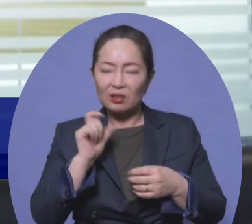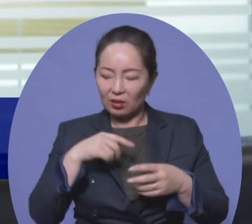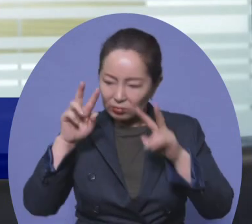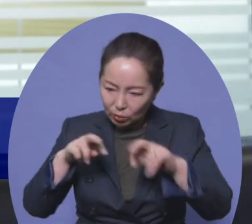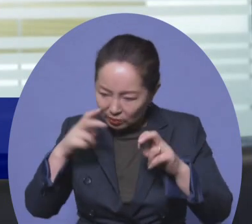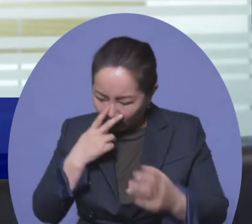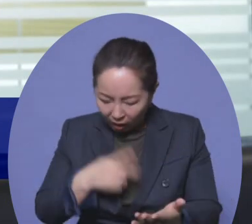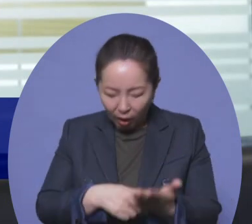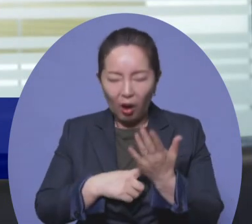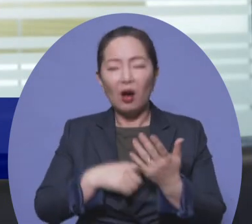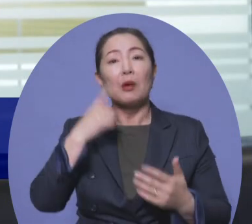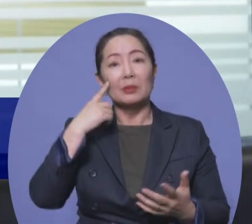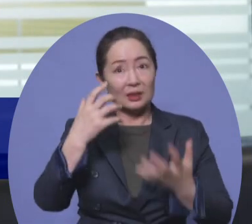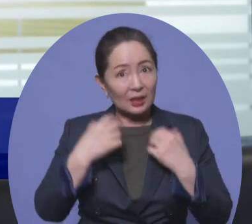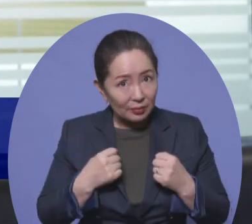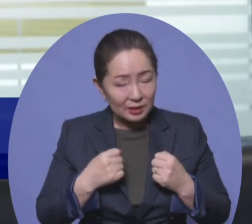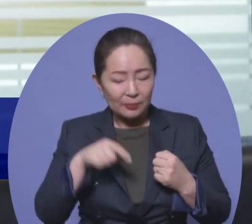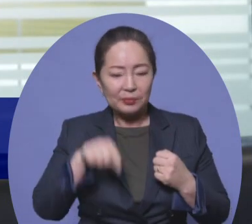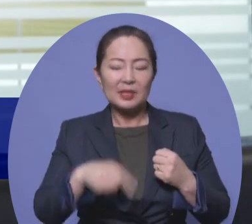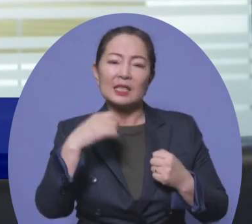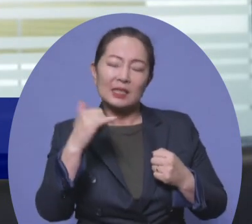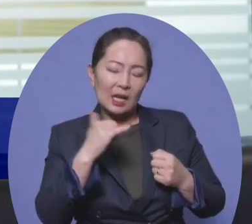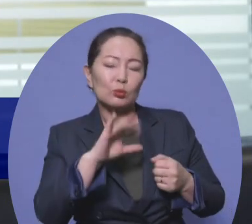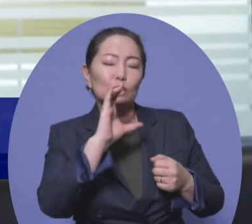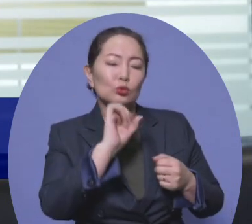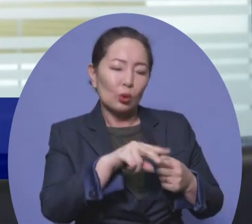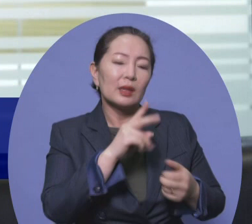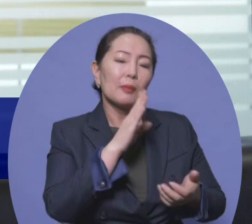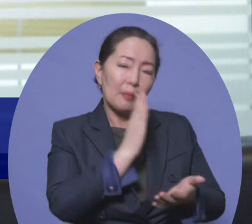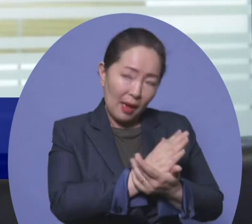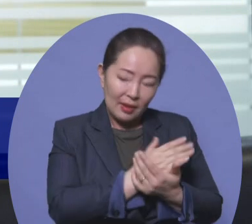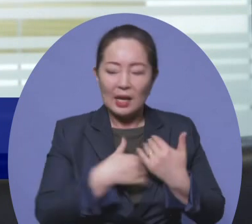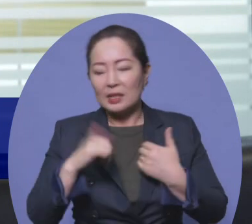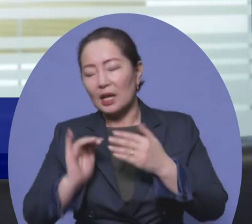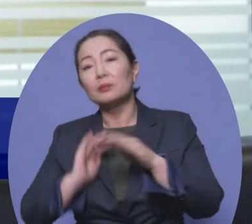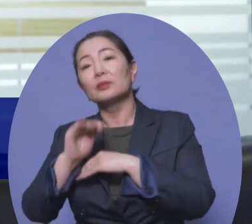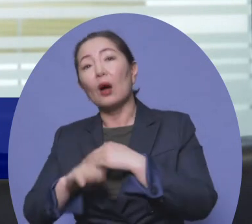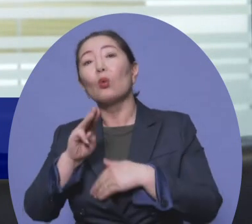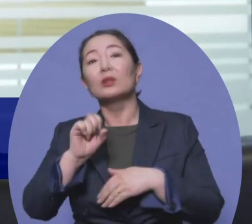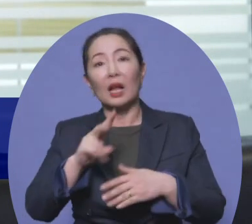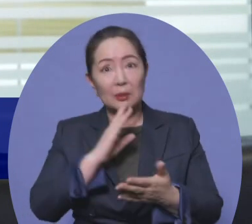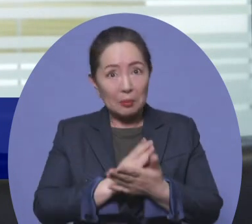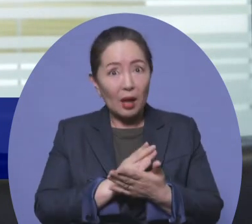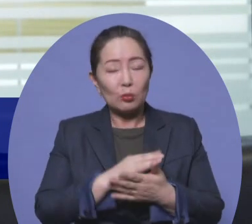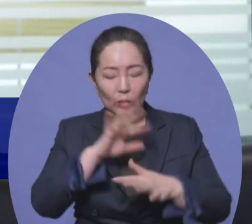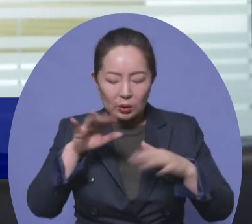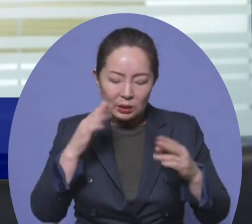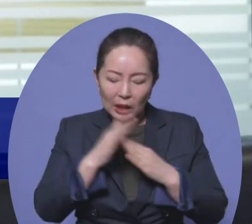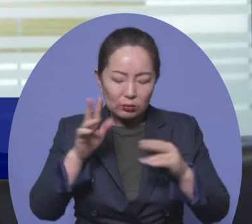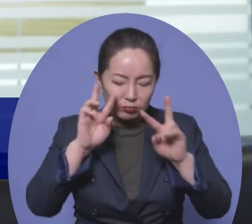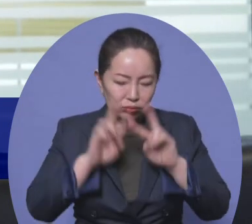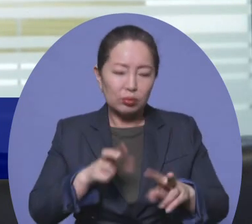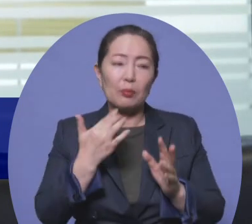одоо судлаад мэдсэн. За тэгтээ яг энд бол зарим нэг сул талууд байна, давуу талууд байна тийм ээ. Тэгэхээр энэ үйл ажиллагааг бол тасралтгүй явуулах нь